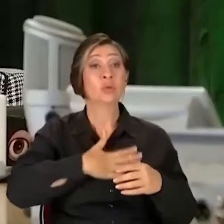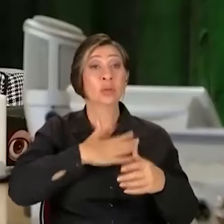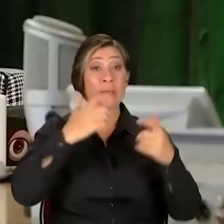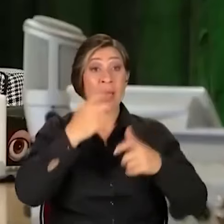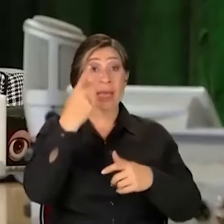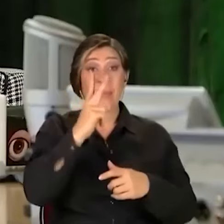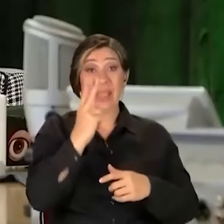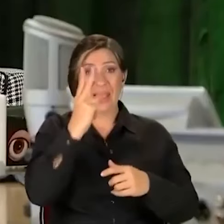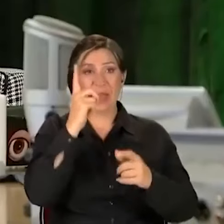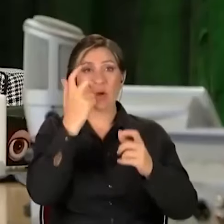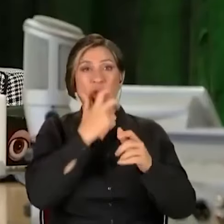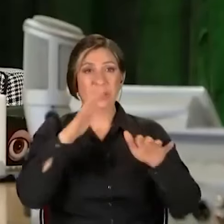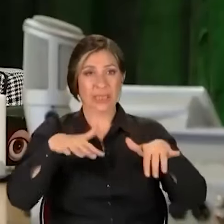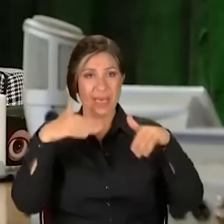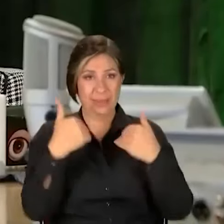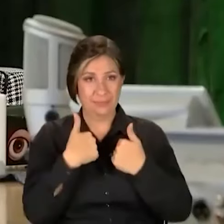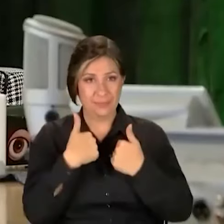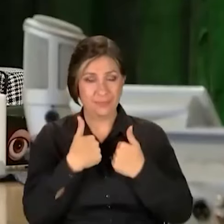konserdeydim.